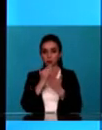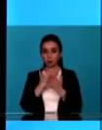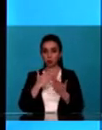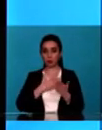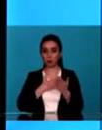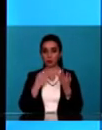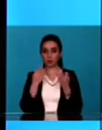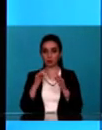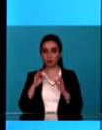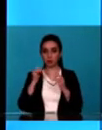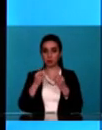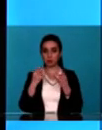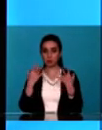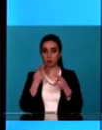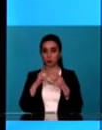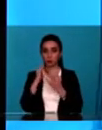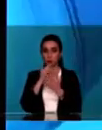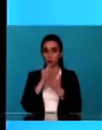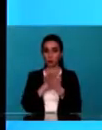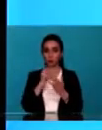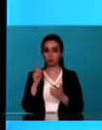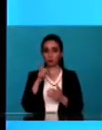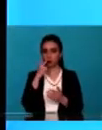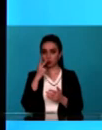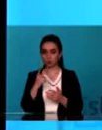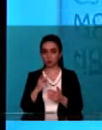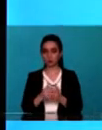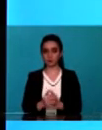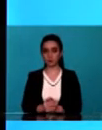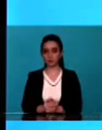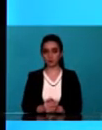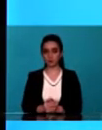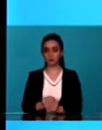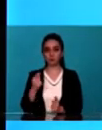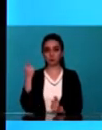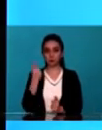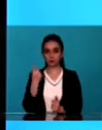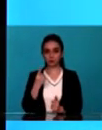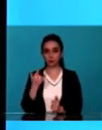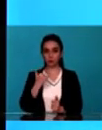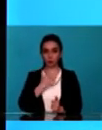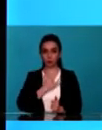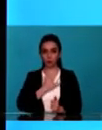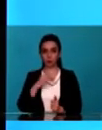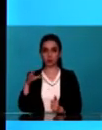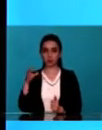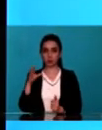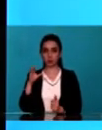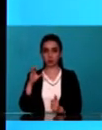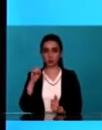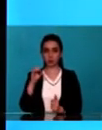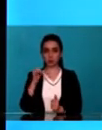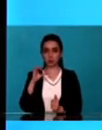позволяют раскрывать список. Что это за пункты? Давайте посмотрим. Значит, первое. У нас CS